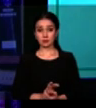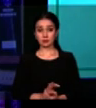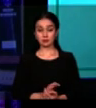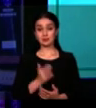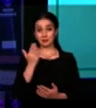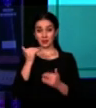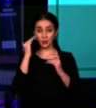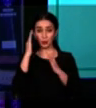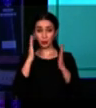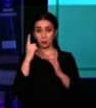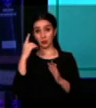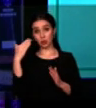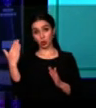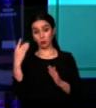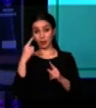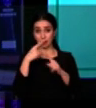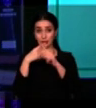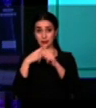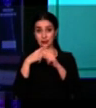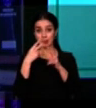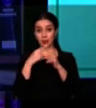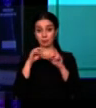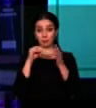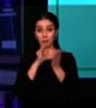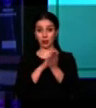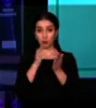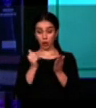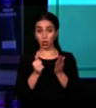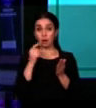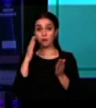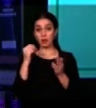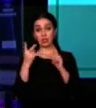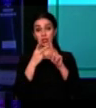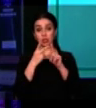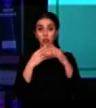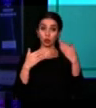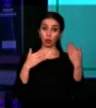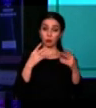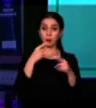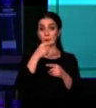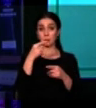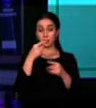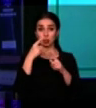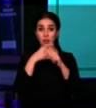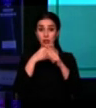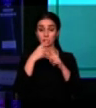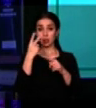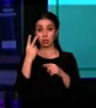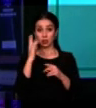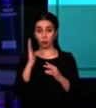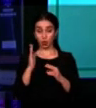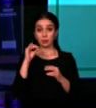Keling, to'rtburchakning bir tomonini x deb belgilab olaylik. Shunda ikkinchi tomoni x minus 2 bo'ladi.